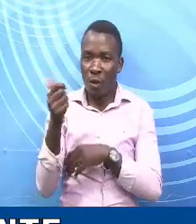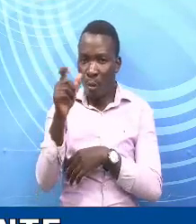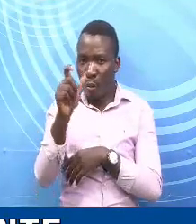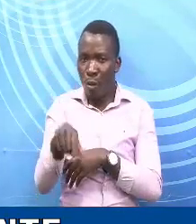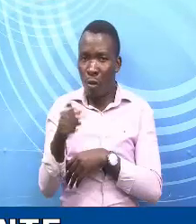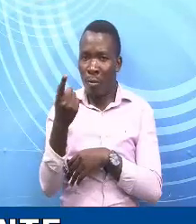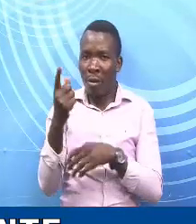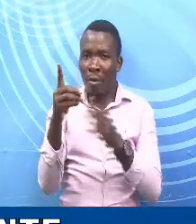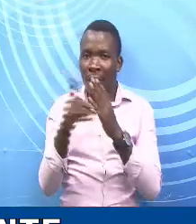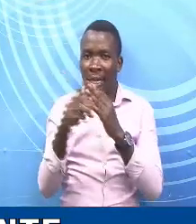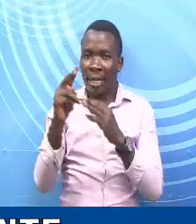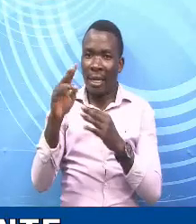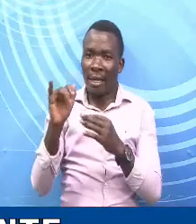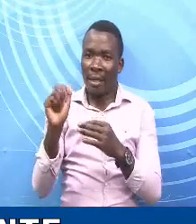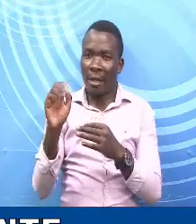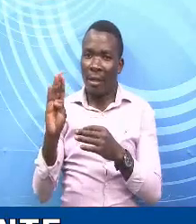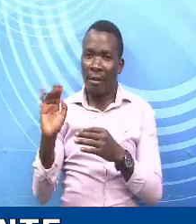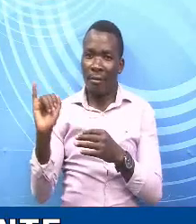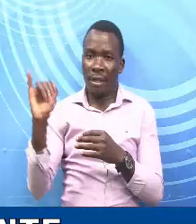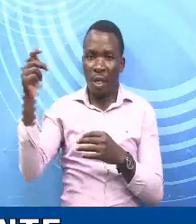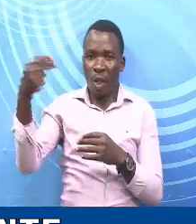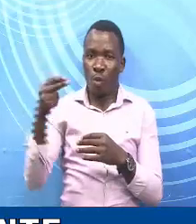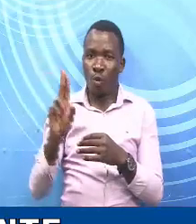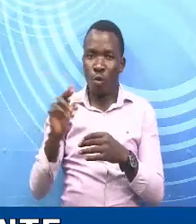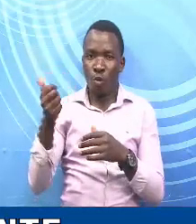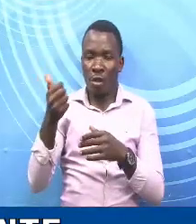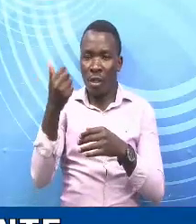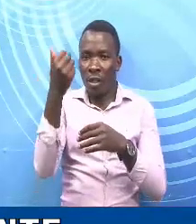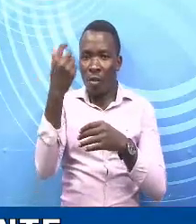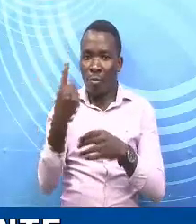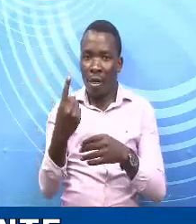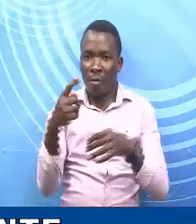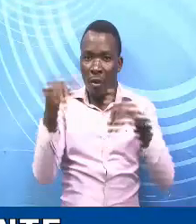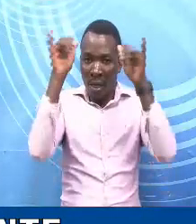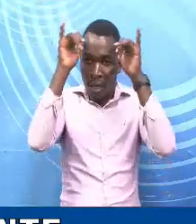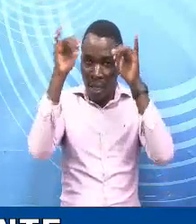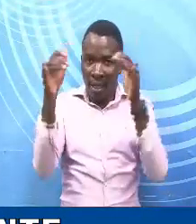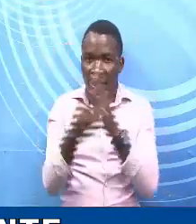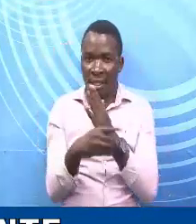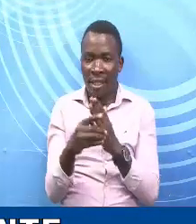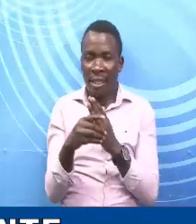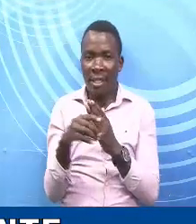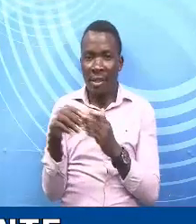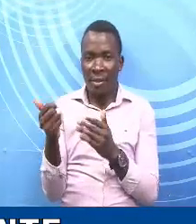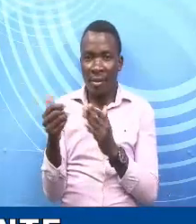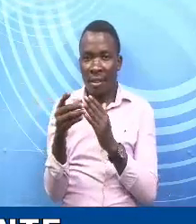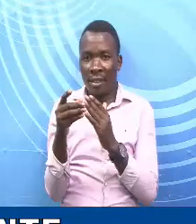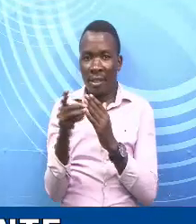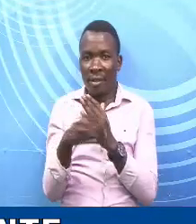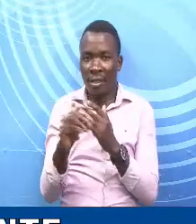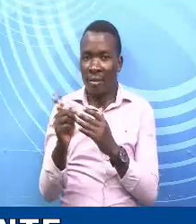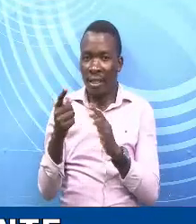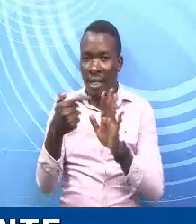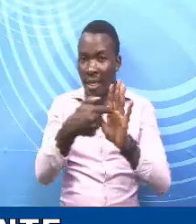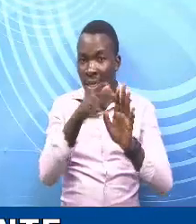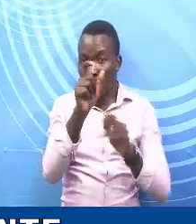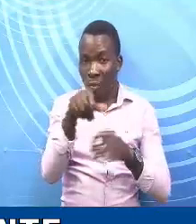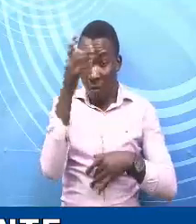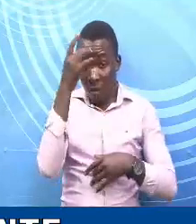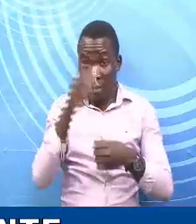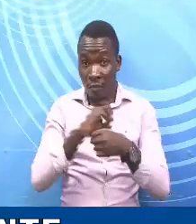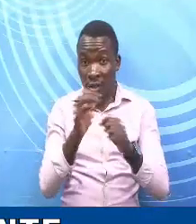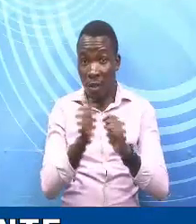karere ka Nyabihu ndetse n'undi wo mu karere ka Nyagatare uturere tutagaragayemo umurwayi w'icyorezo cya COVID-19 kuri uyu wa